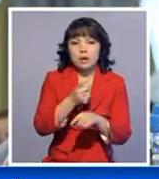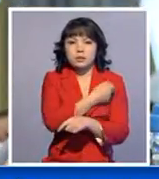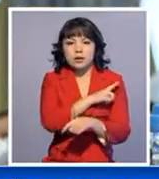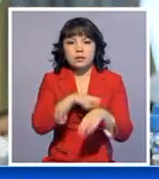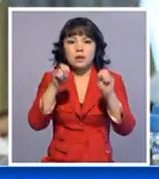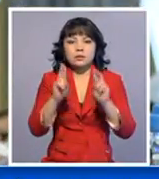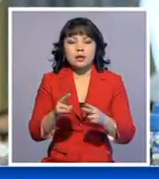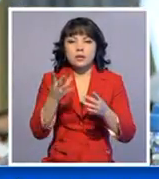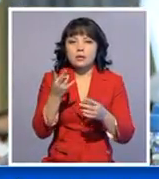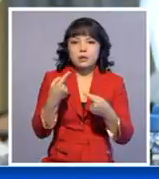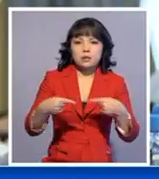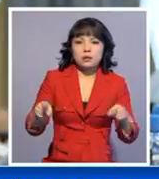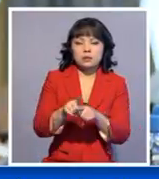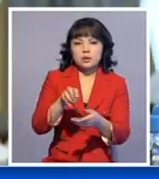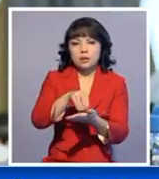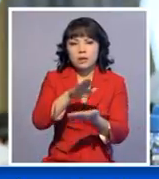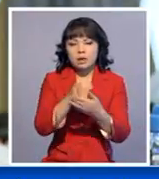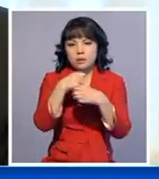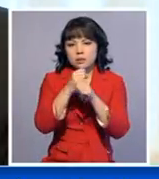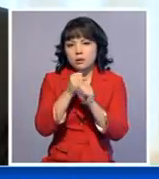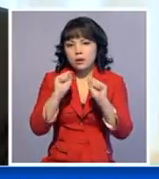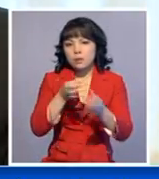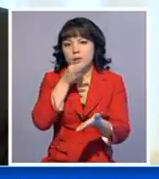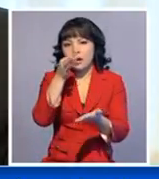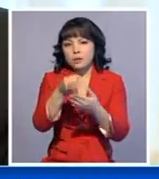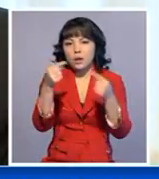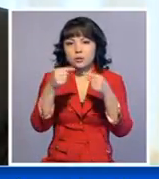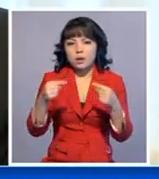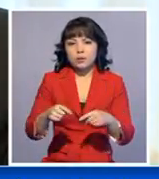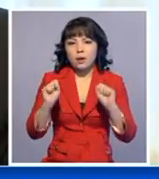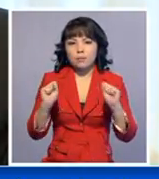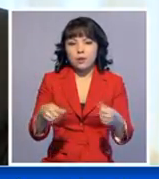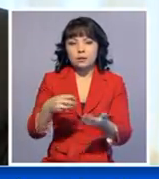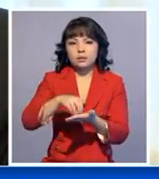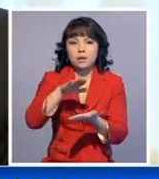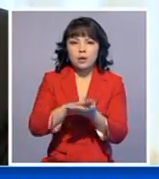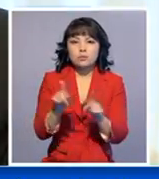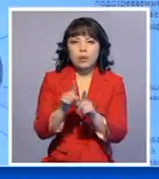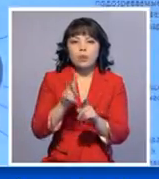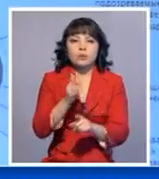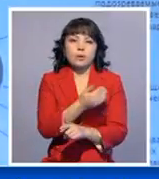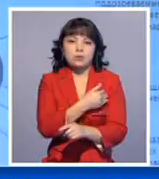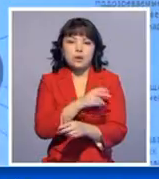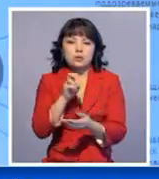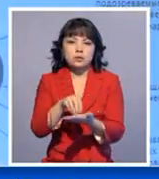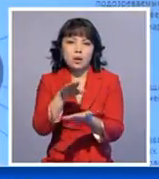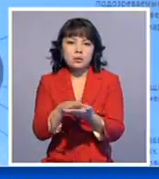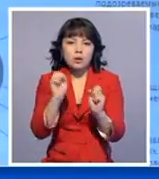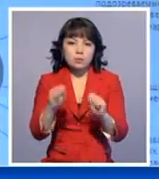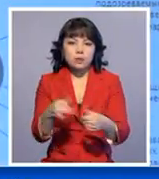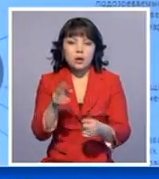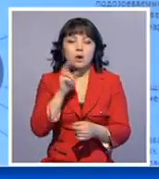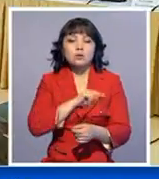және геномдық түрде есепке алынады. Айта кетерлігі, қарапайым азаматтар үшін тіркеуден өтпе өз еркі. Ал жұмыс іздеп